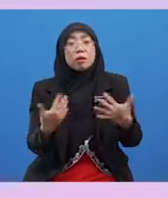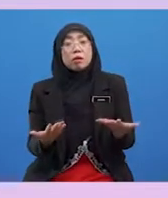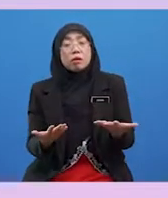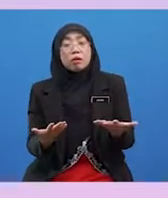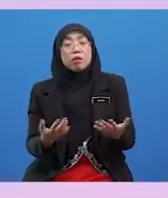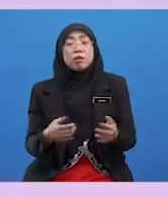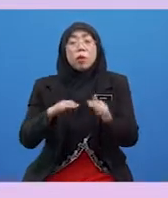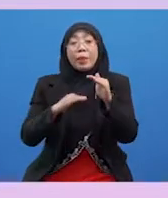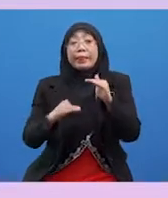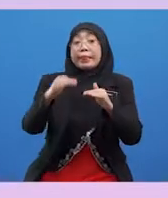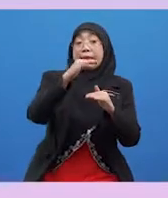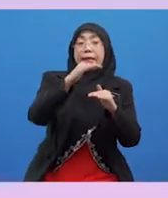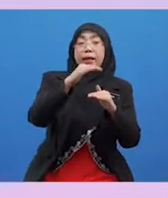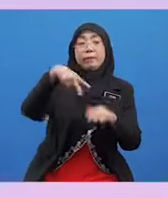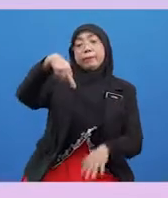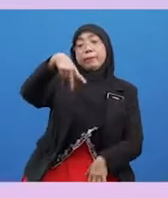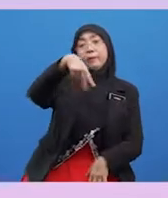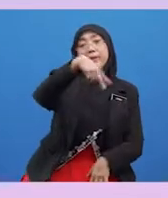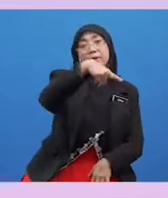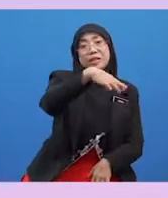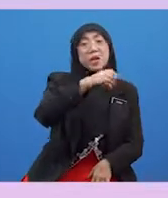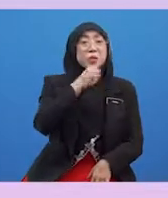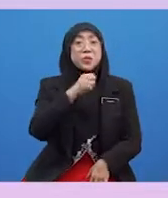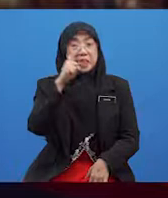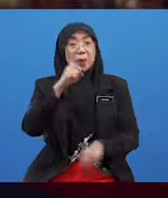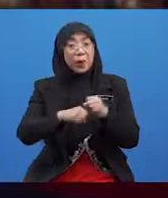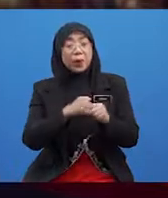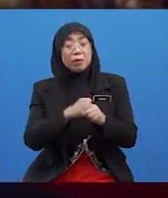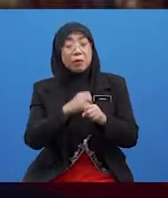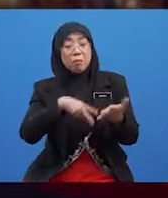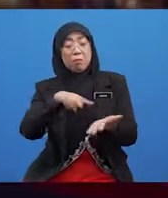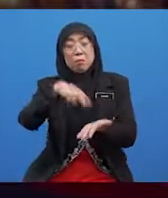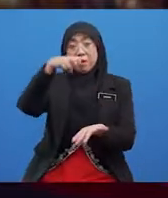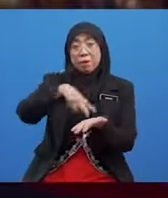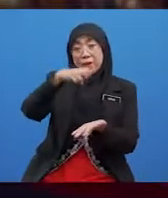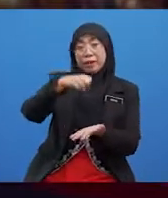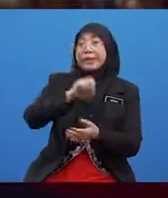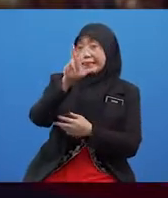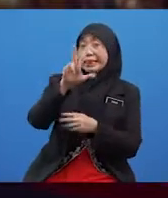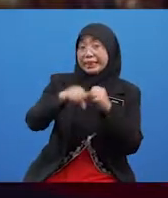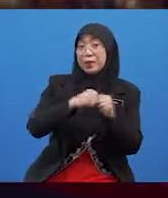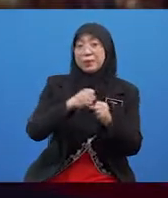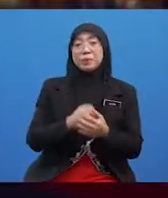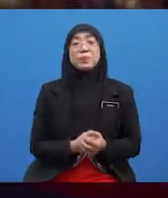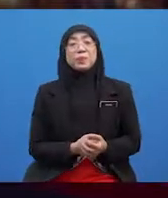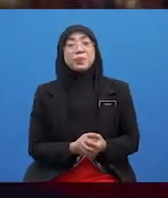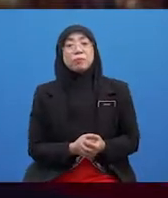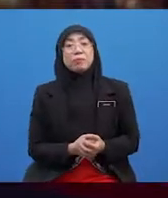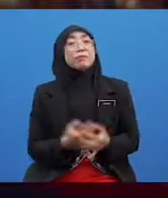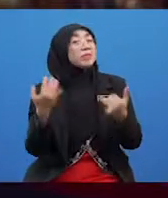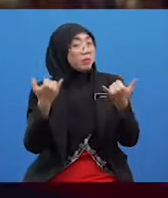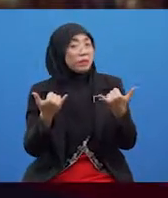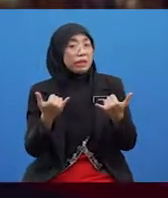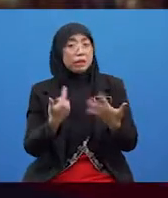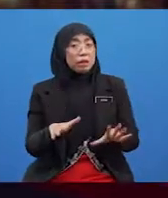dan melompat pada usia 3 tahun. Kita telah pun membincangkan 3 bahagian lakuan